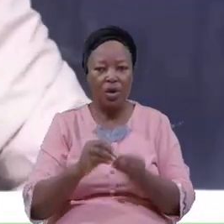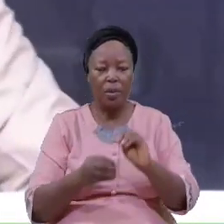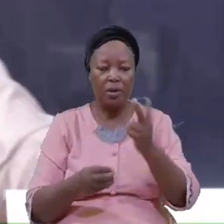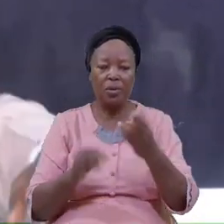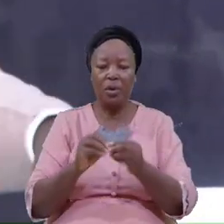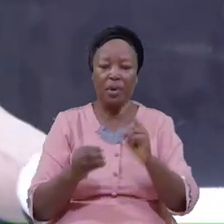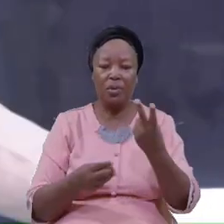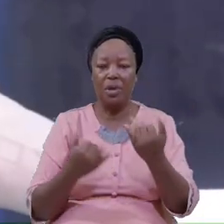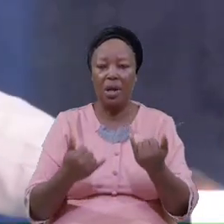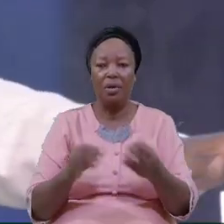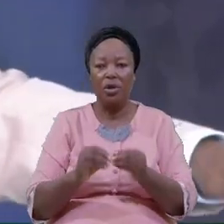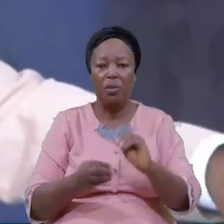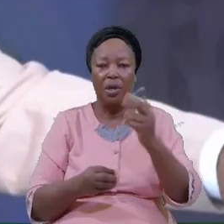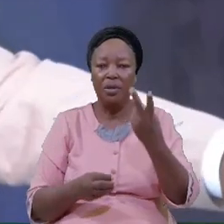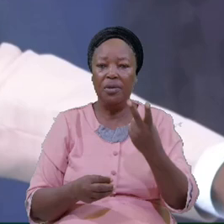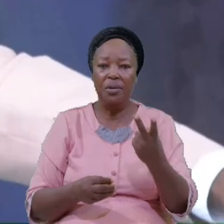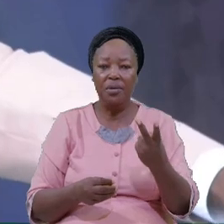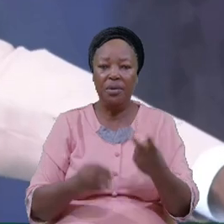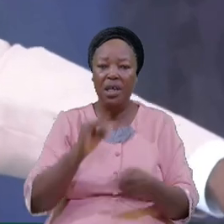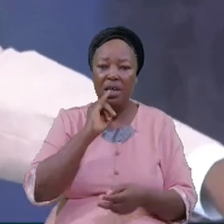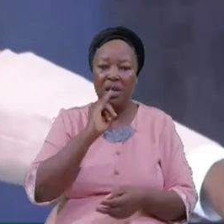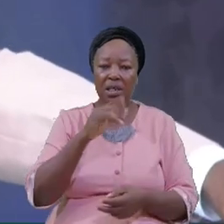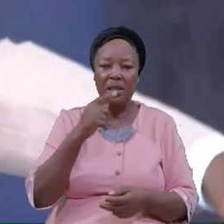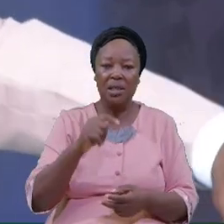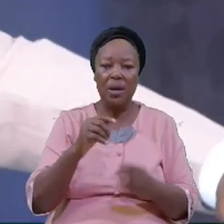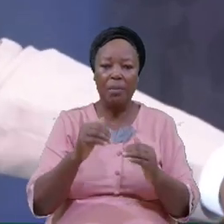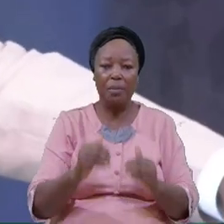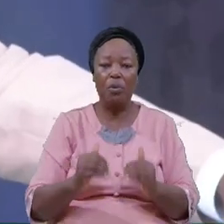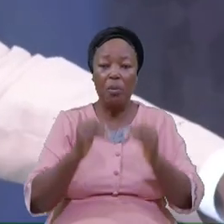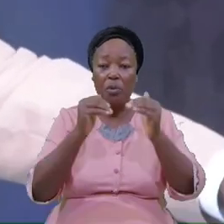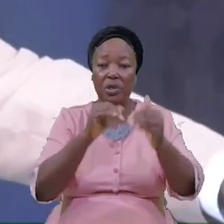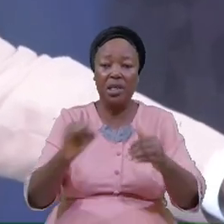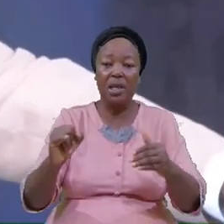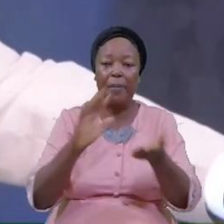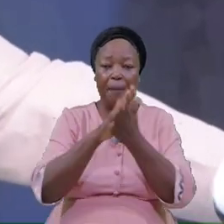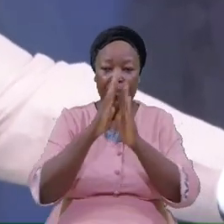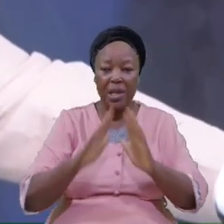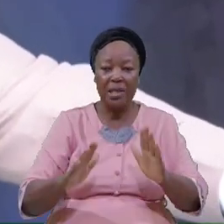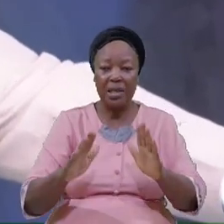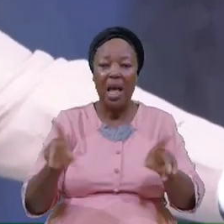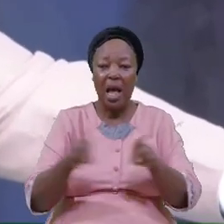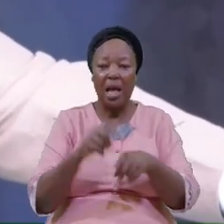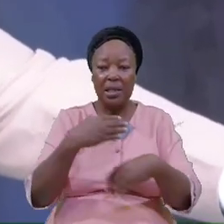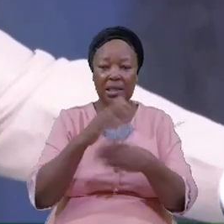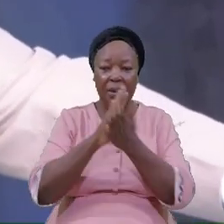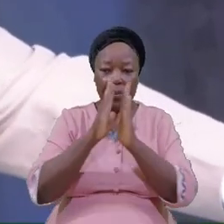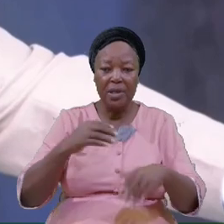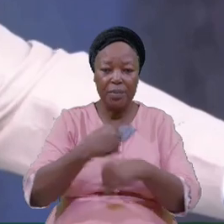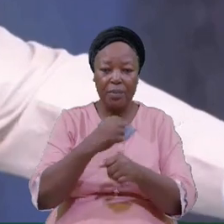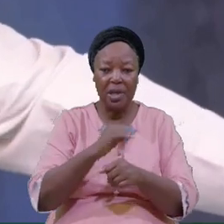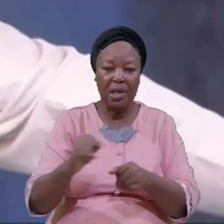Number two is promoting peace as peace making